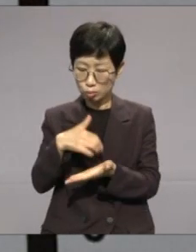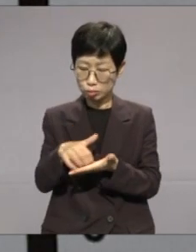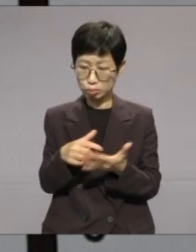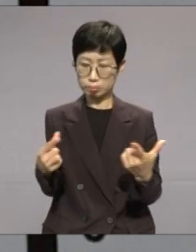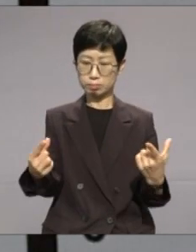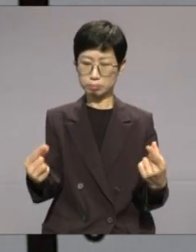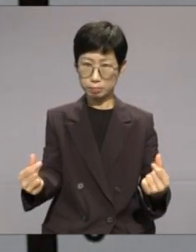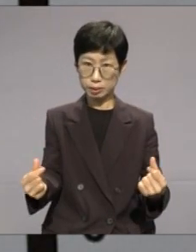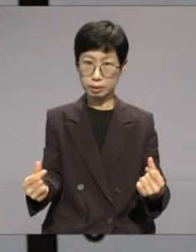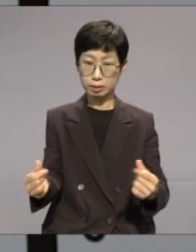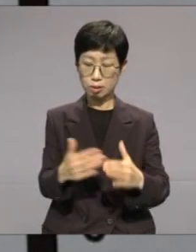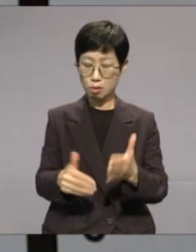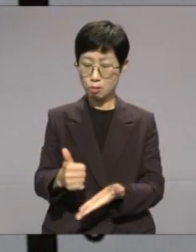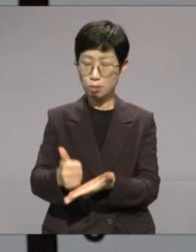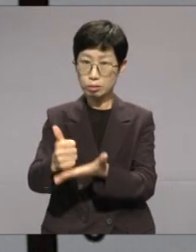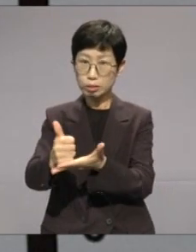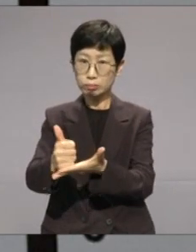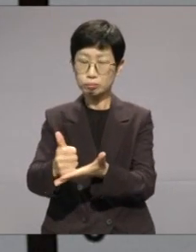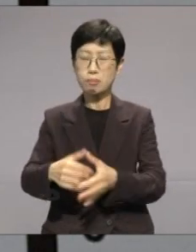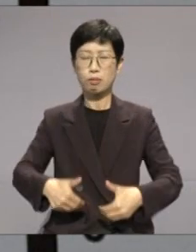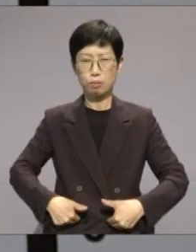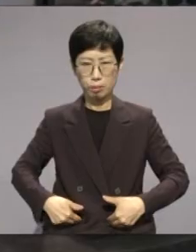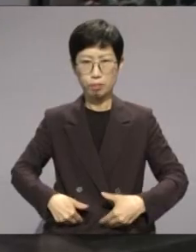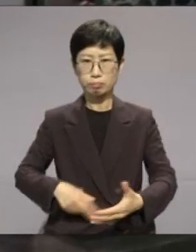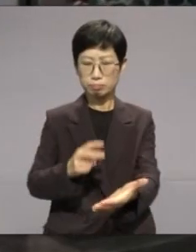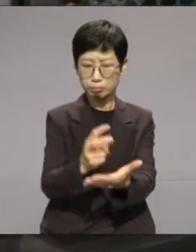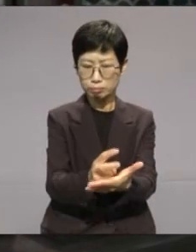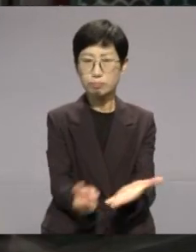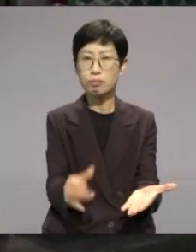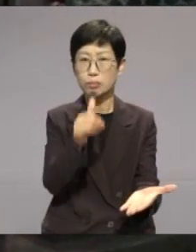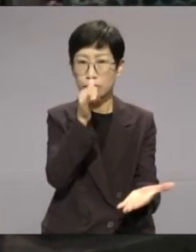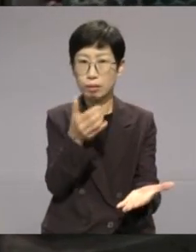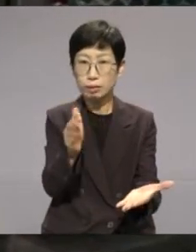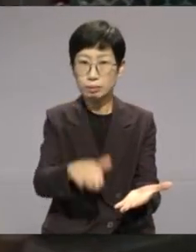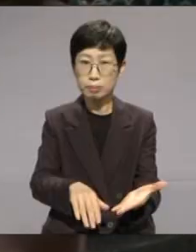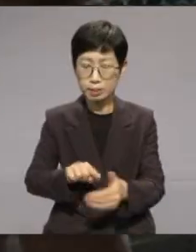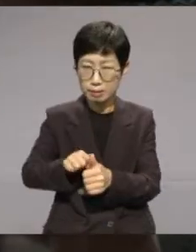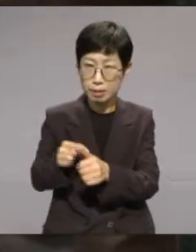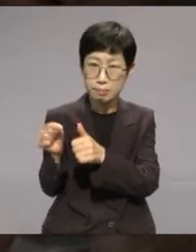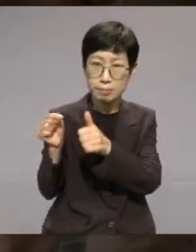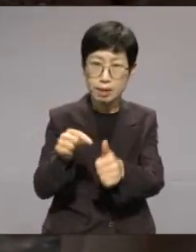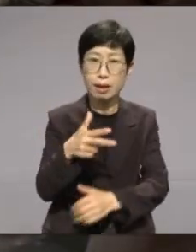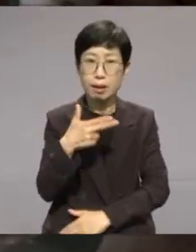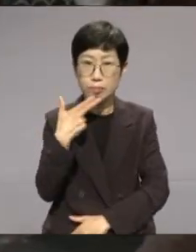가깝도록 공천해야 한다는 법이 존재하긴 합니다. 하지만